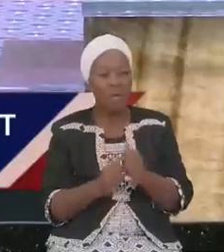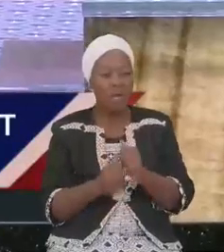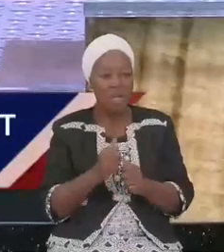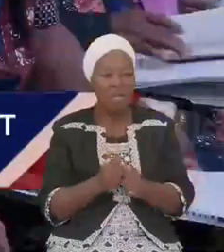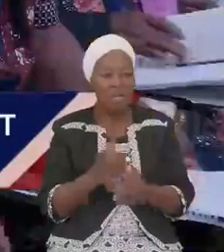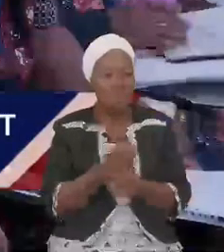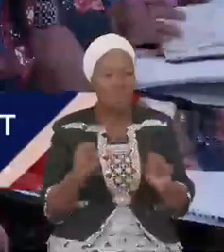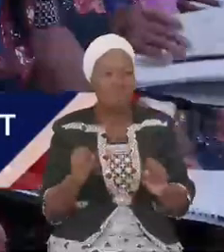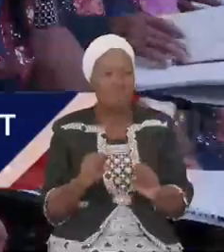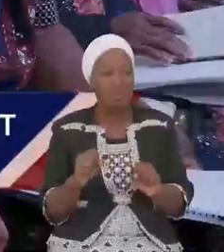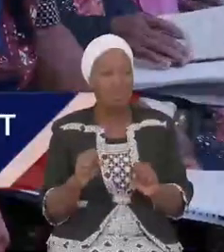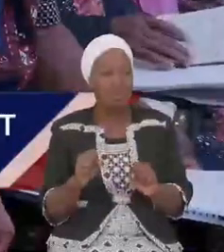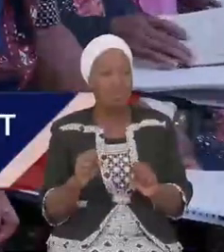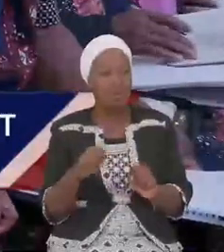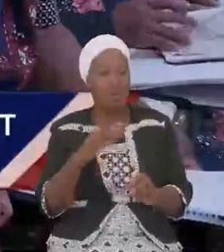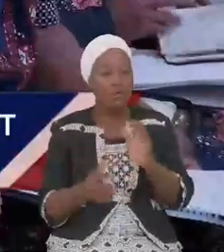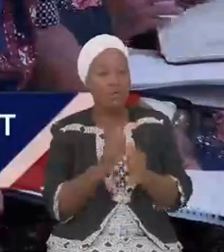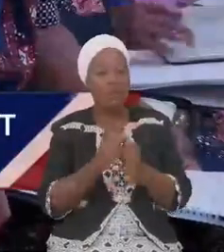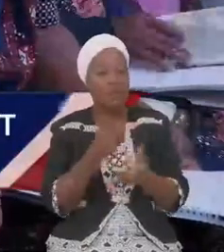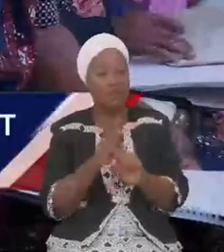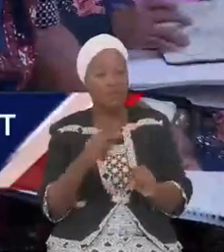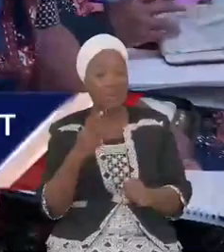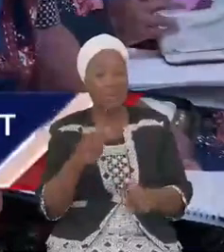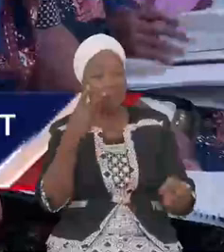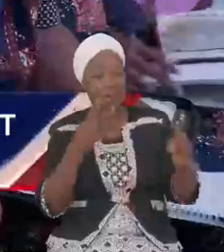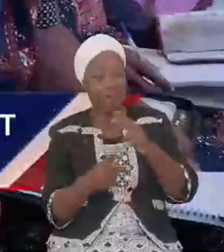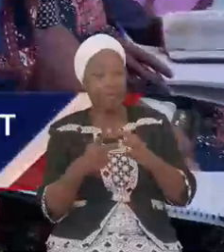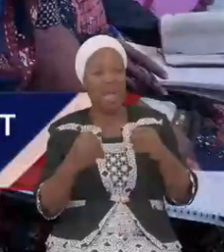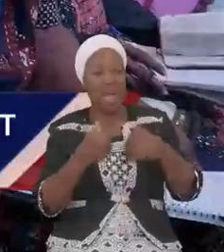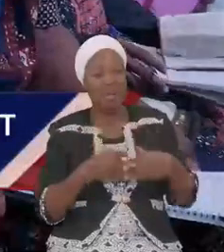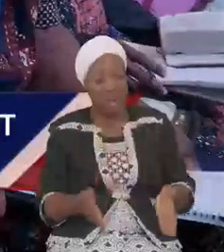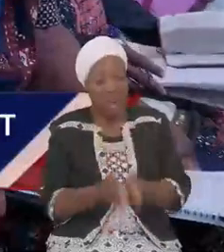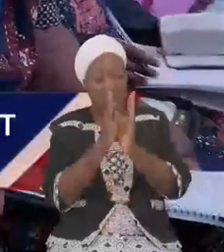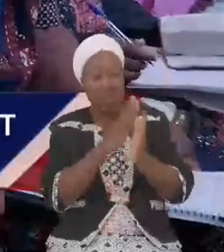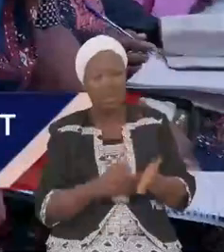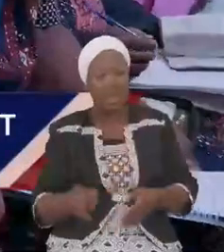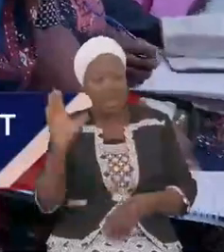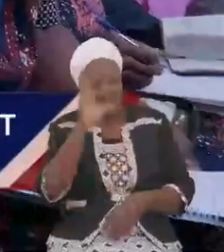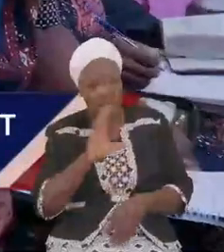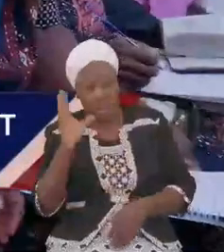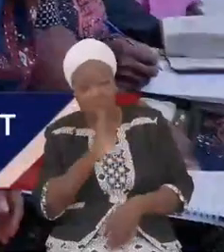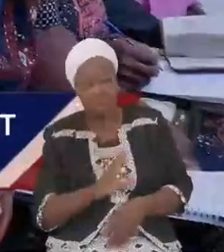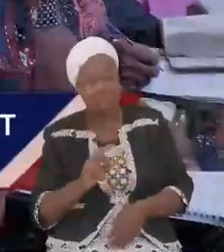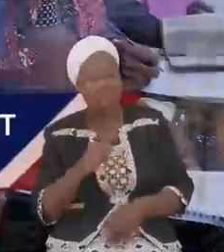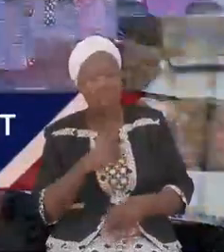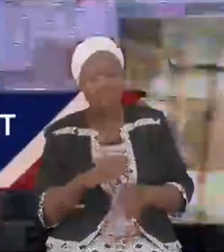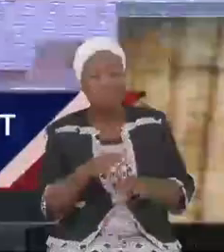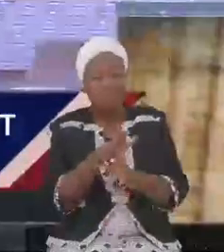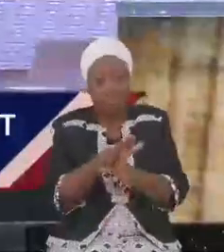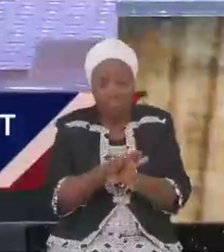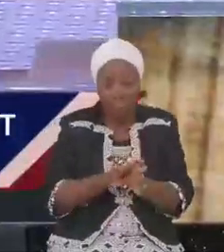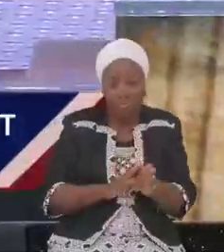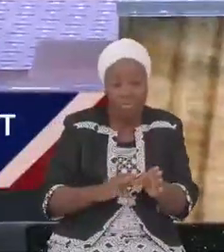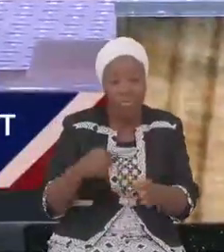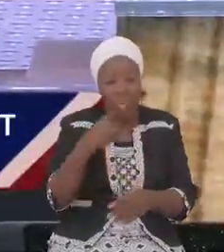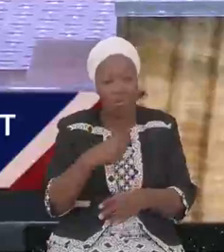Les prophètes qui ont prophétisé touchant la grâce qui vous était réservée ont fait